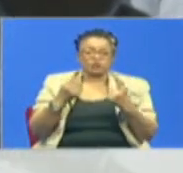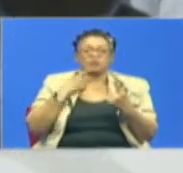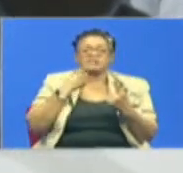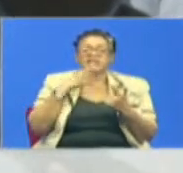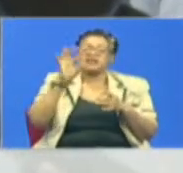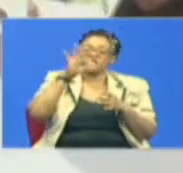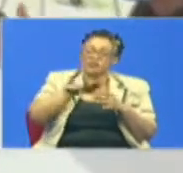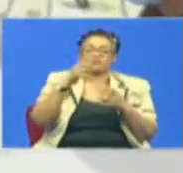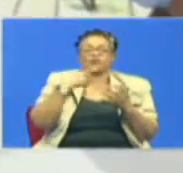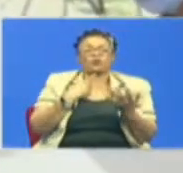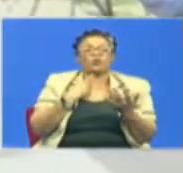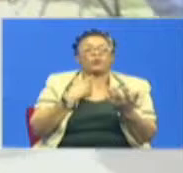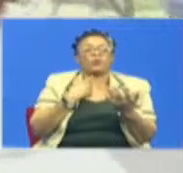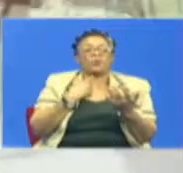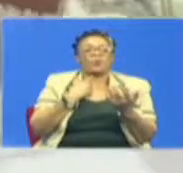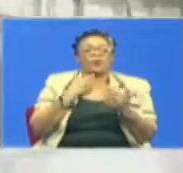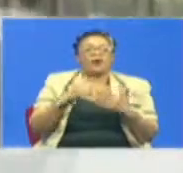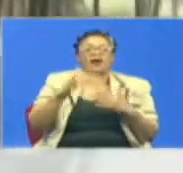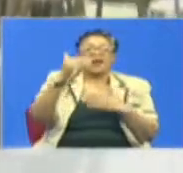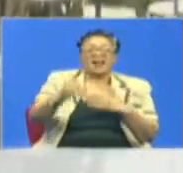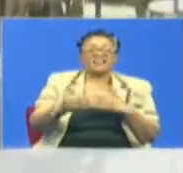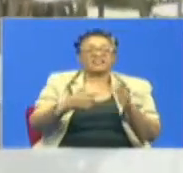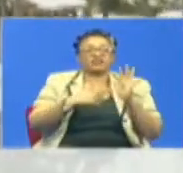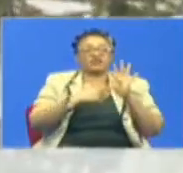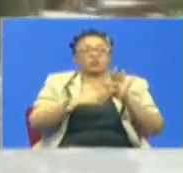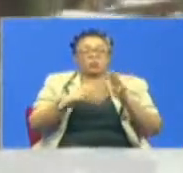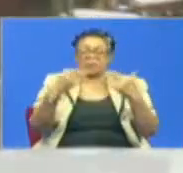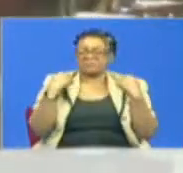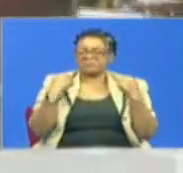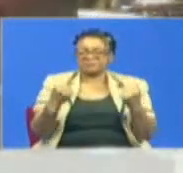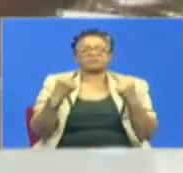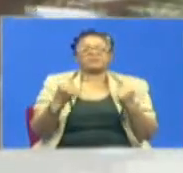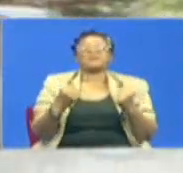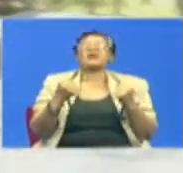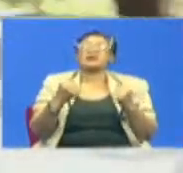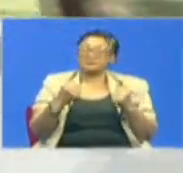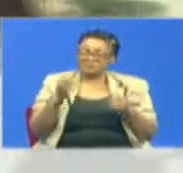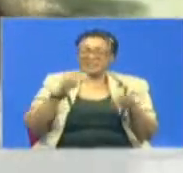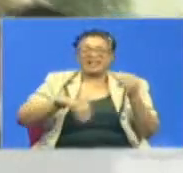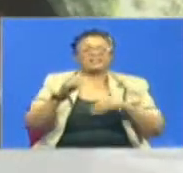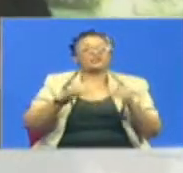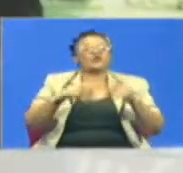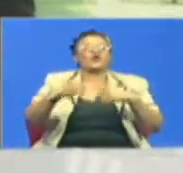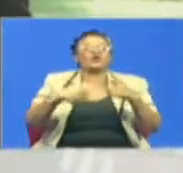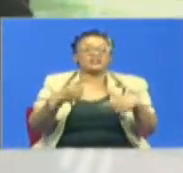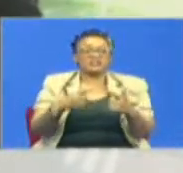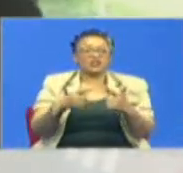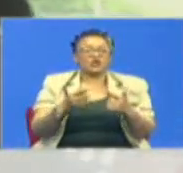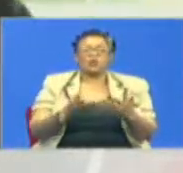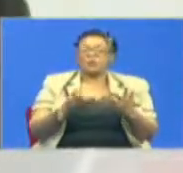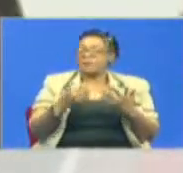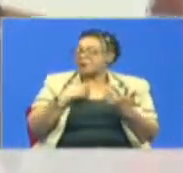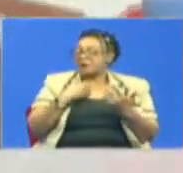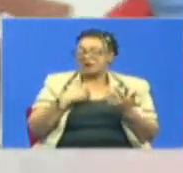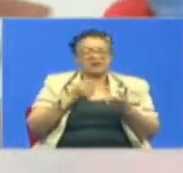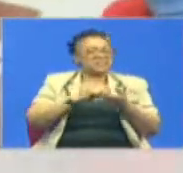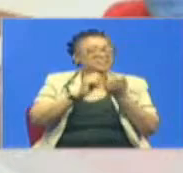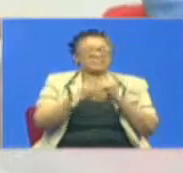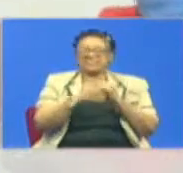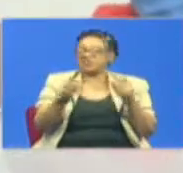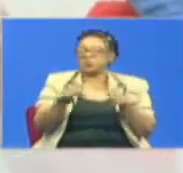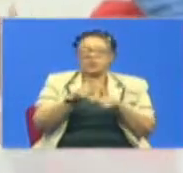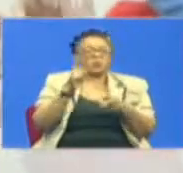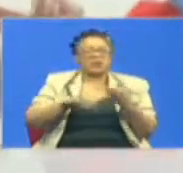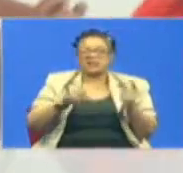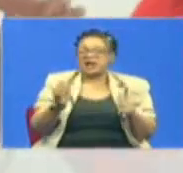mgani. Baada ya kuonyeshana ubabe, uchaguzi uliendelea. Na hapa kuwa na mabadiliko na yale yaliyokuwa